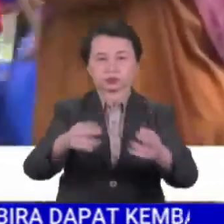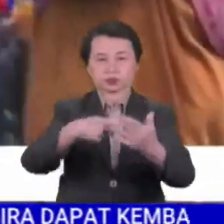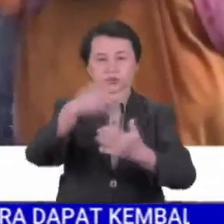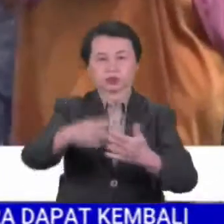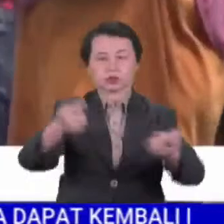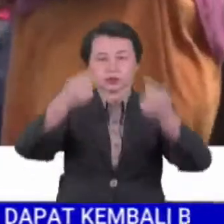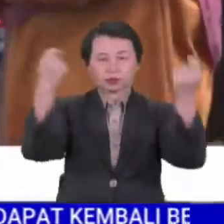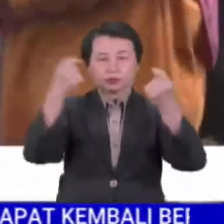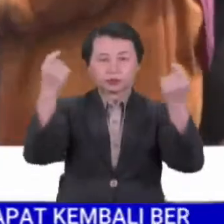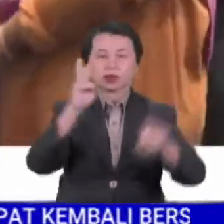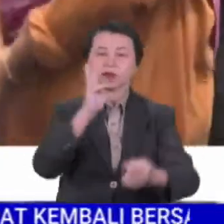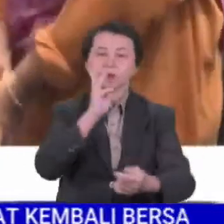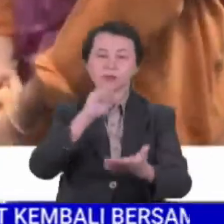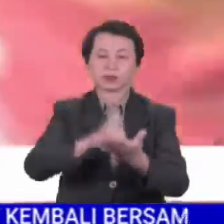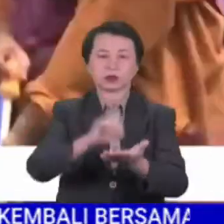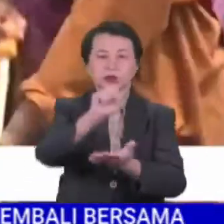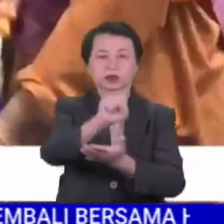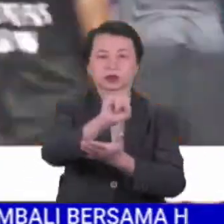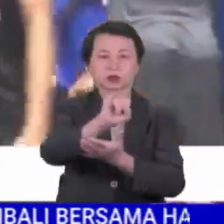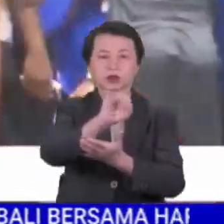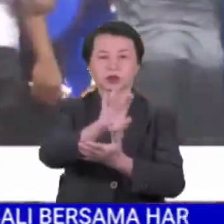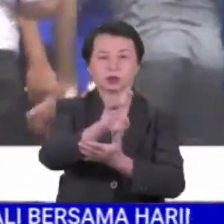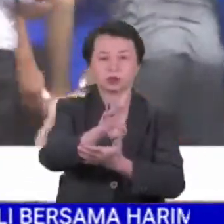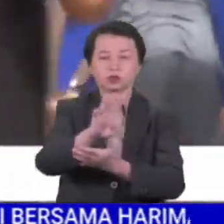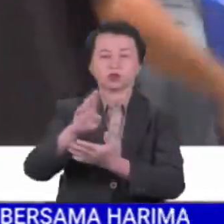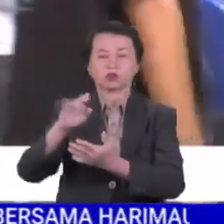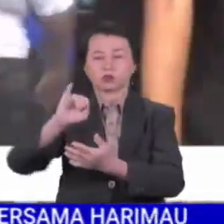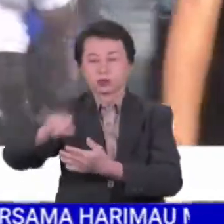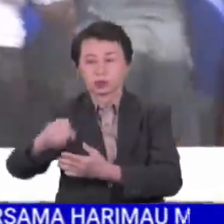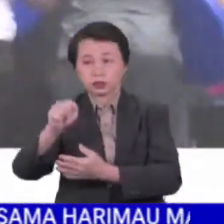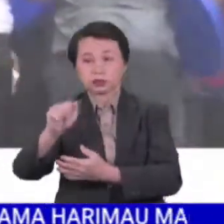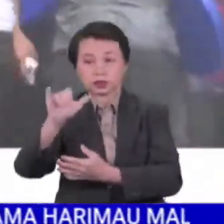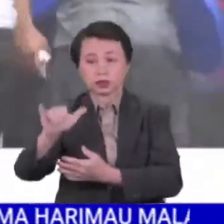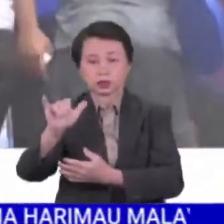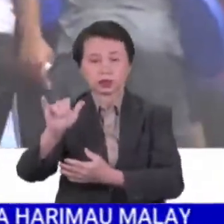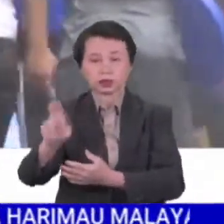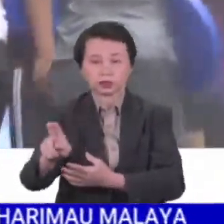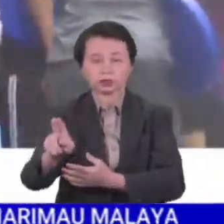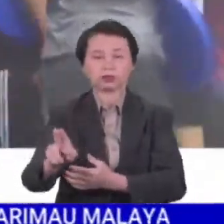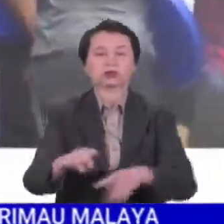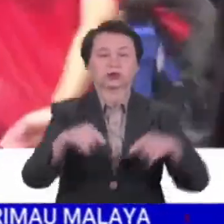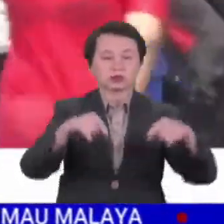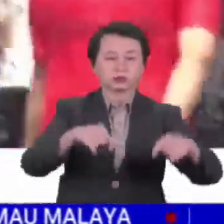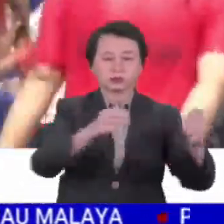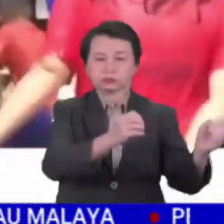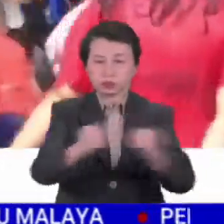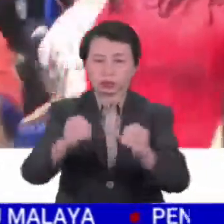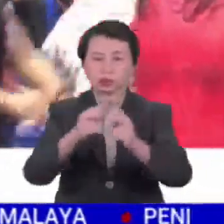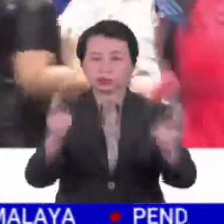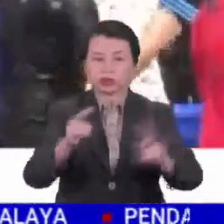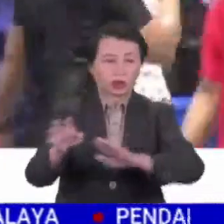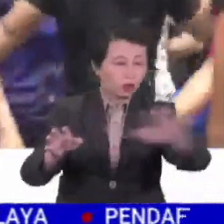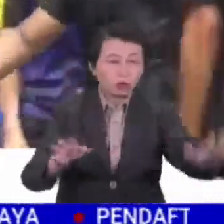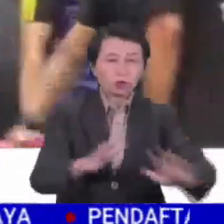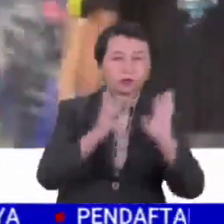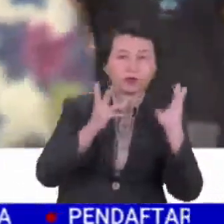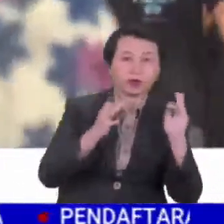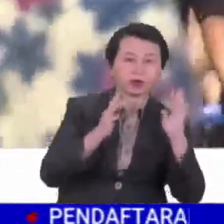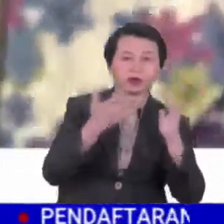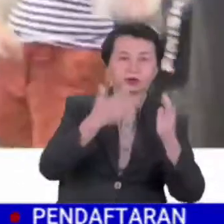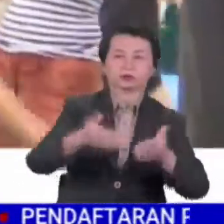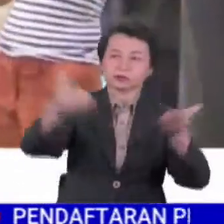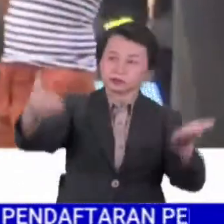acara Festival Air di Sibujaya. Bagi penduduk Sibujaya, penganjuran acara ini amat dinanti-nantikan